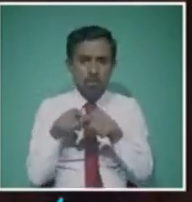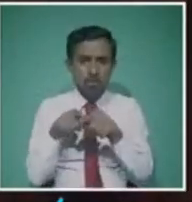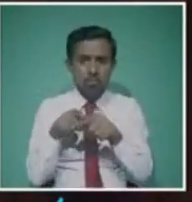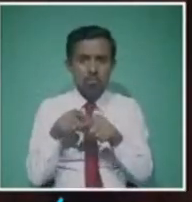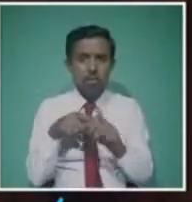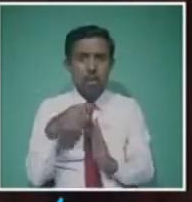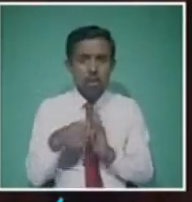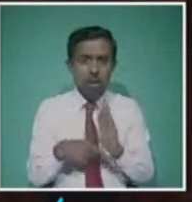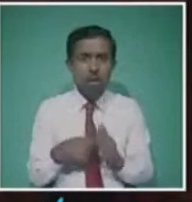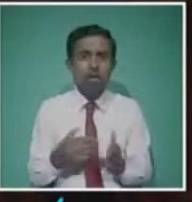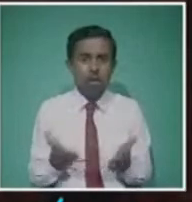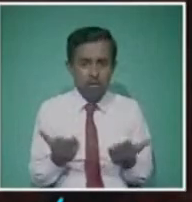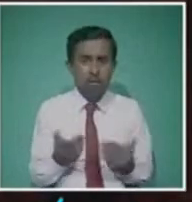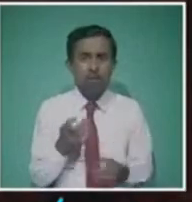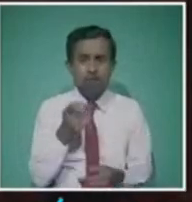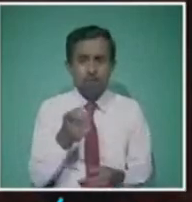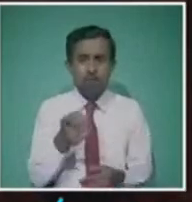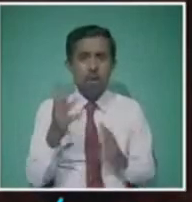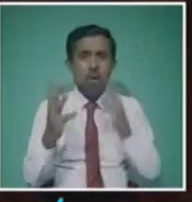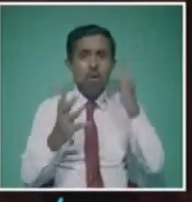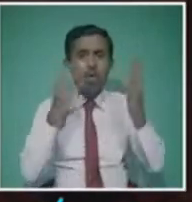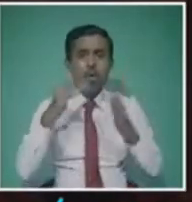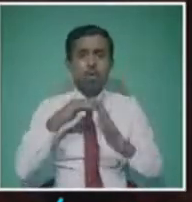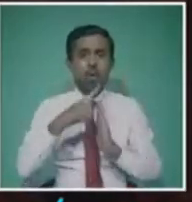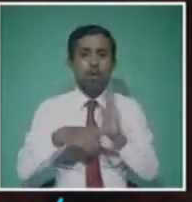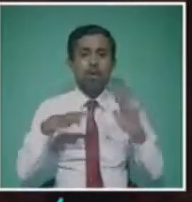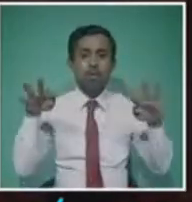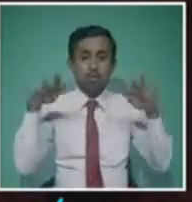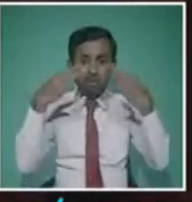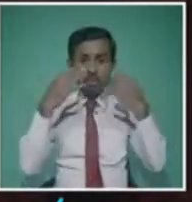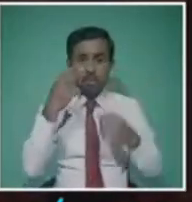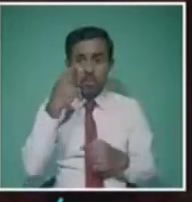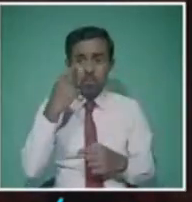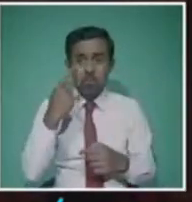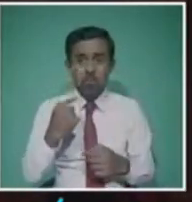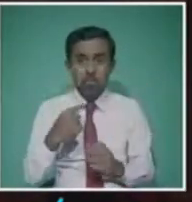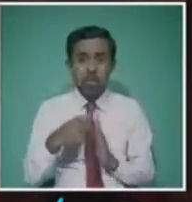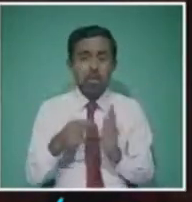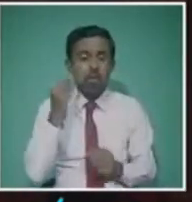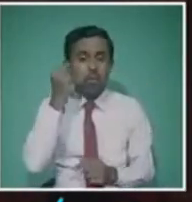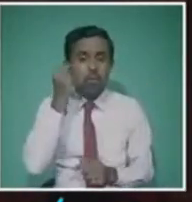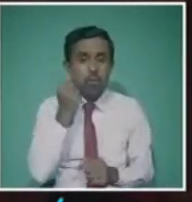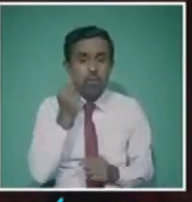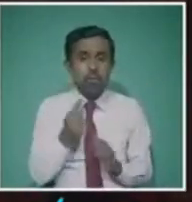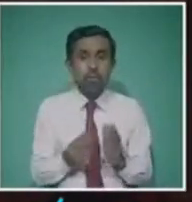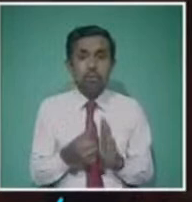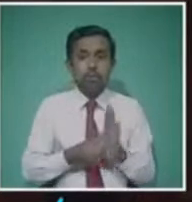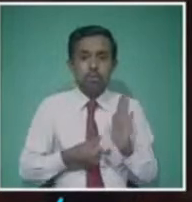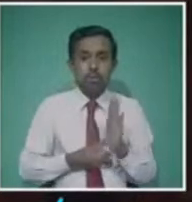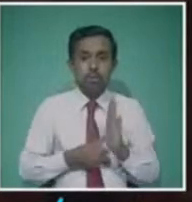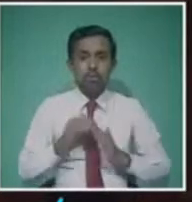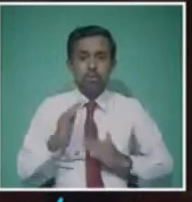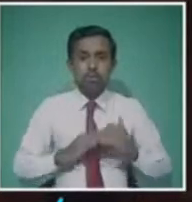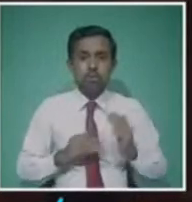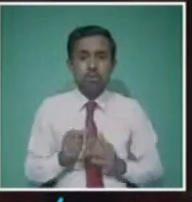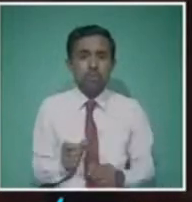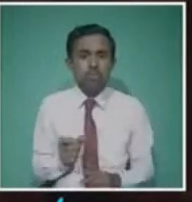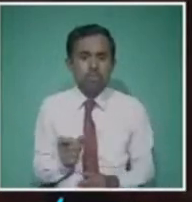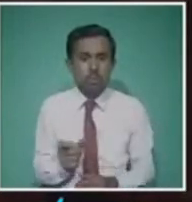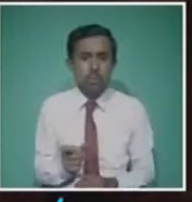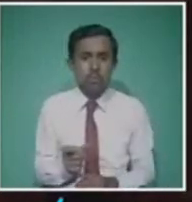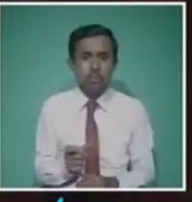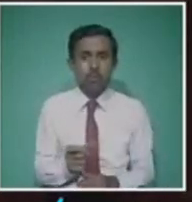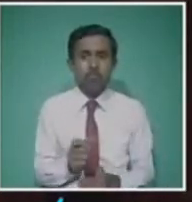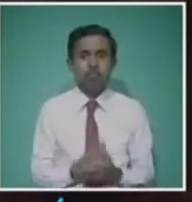මේ රටේ සිදුවීම් සිද්ධ වෙන්නේ ලෝකෙම අපේ රටේ දිහා බලාගෙන ඉන්නකොට මේ රටේ දස්ත මර්ධන පරද භාවිතා කරලා මර්ධනයන් සිද්ධ